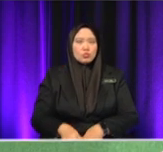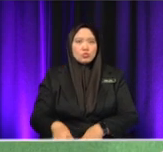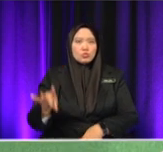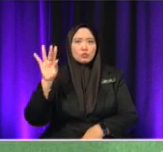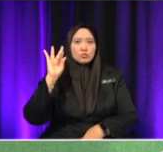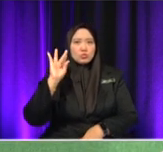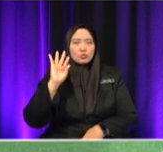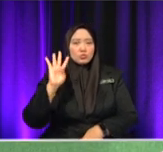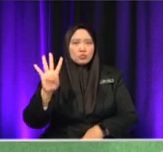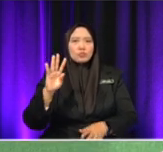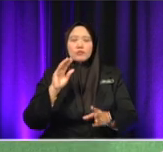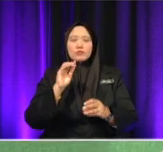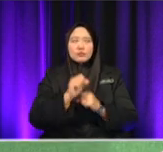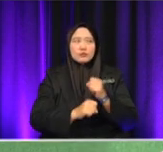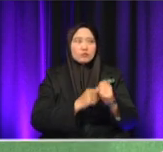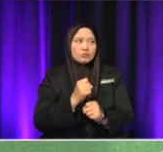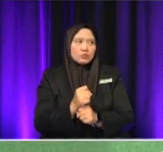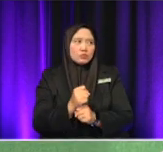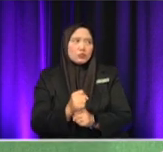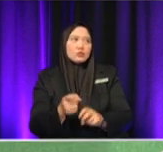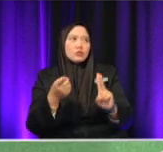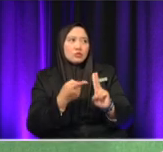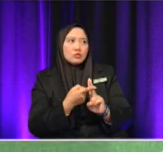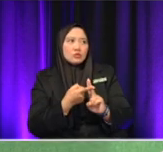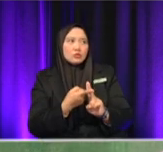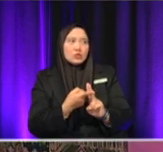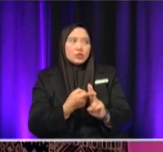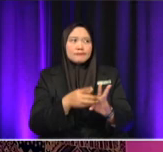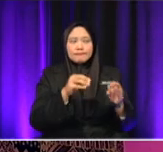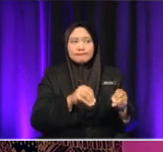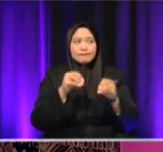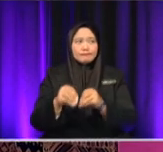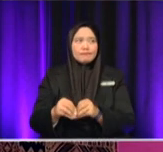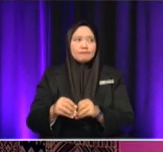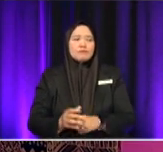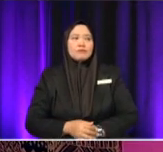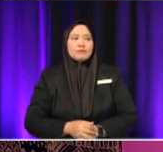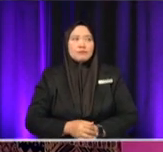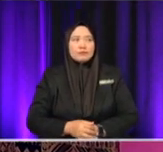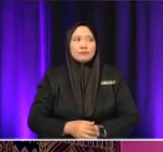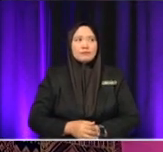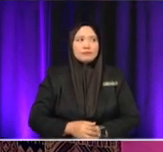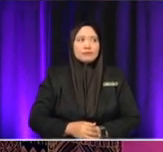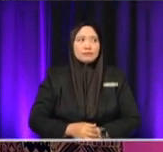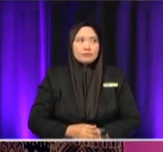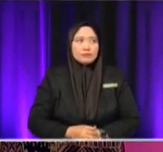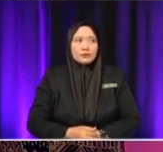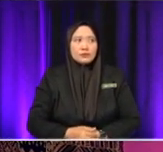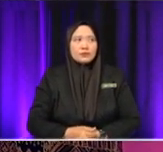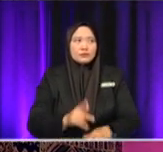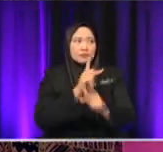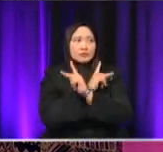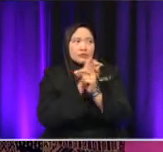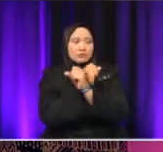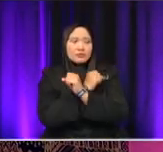keluarga agar mengingatkan ukhuwah ini juga satu ibadah memiliki kita memberi kasih sayang ya kepada suami kepada istri kepada anak-anak Karena itu